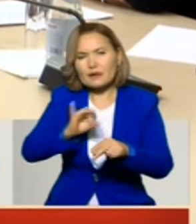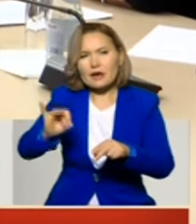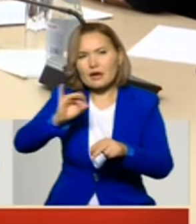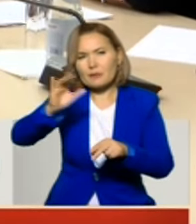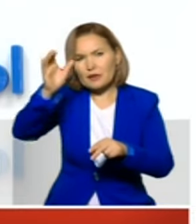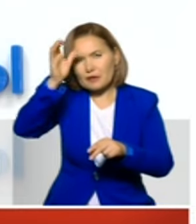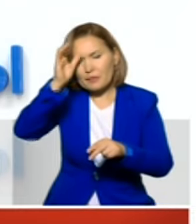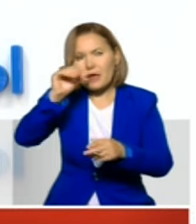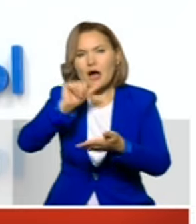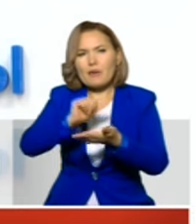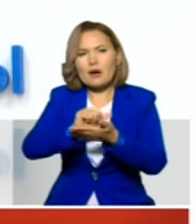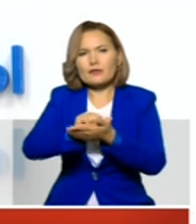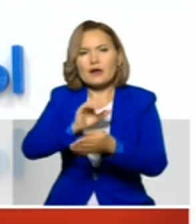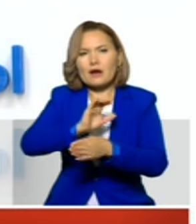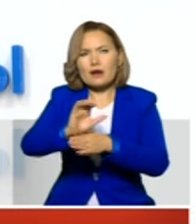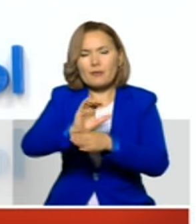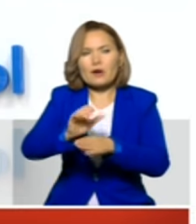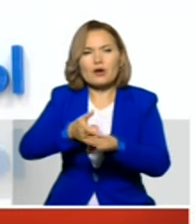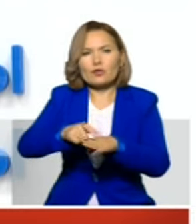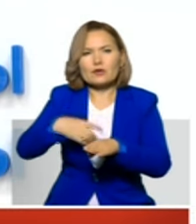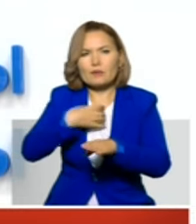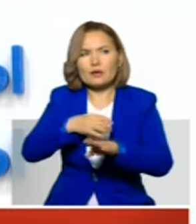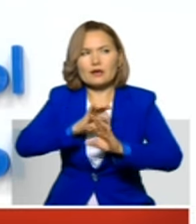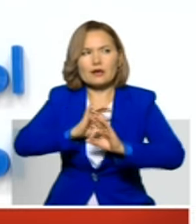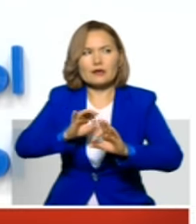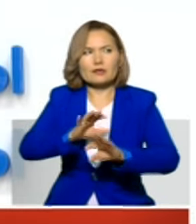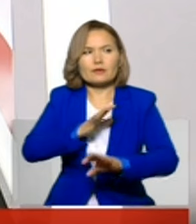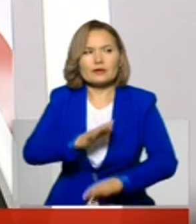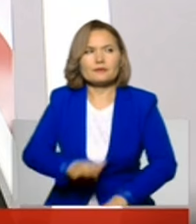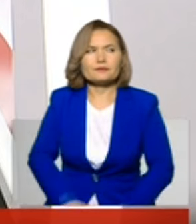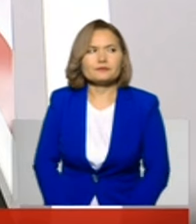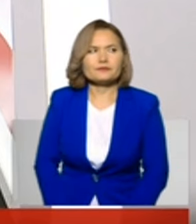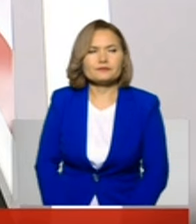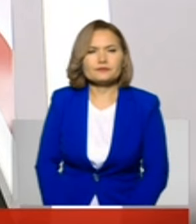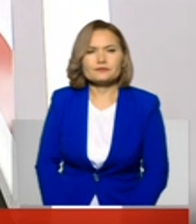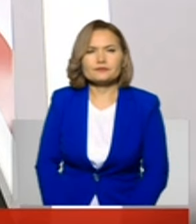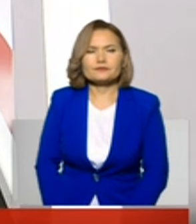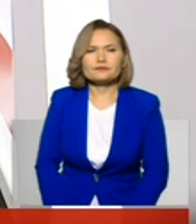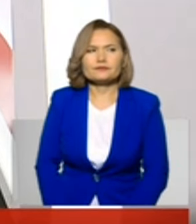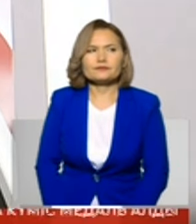тарихы академиялық басылымының маңызын ерекше атап өтті.